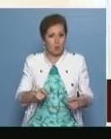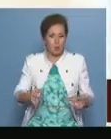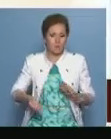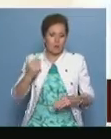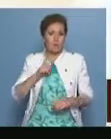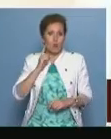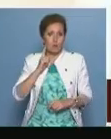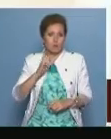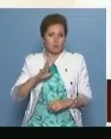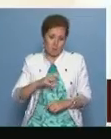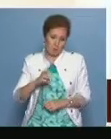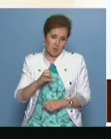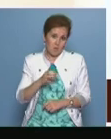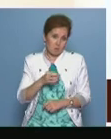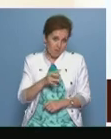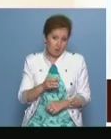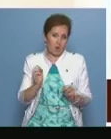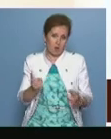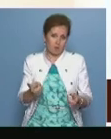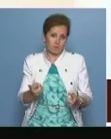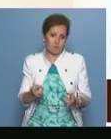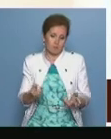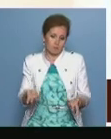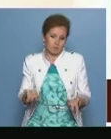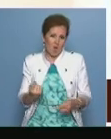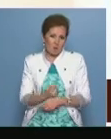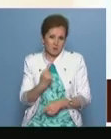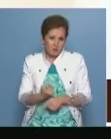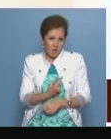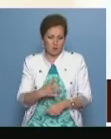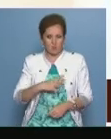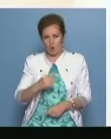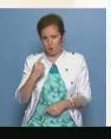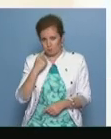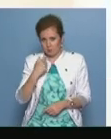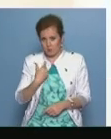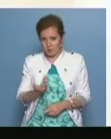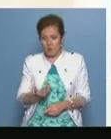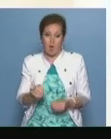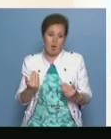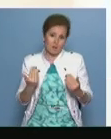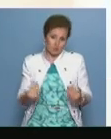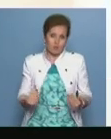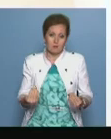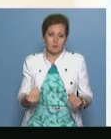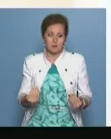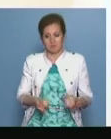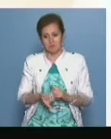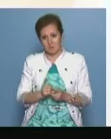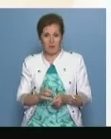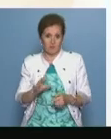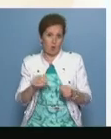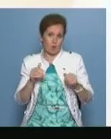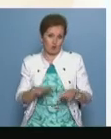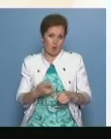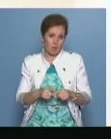бы бессермяне как бы обзывались, что ли, обидно вроде как бы было. А сейчас уже как-то все решилось, это все